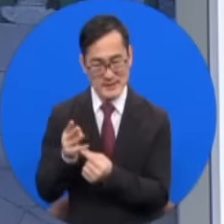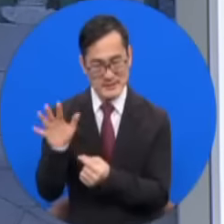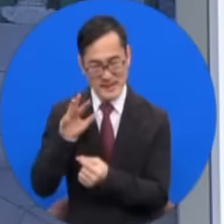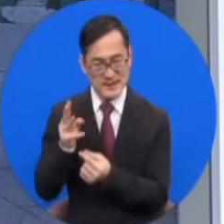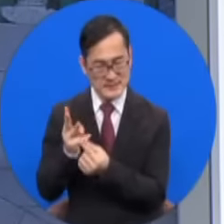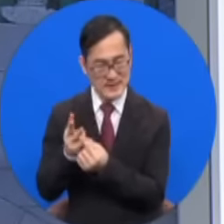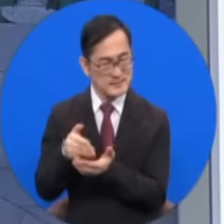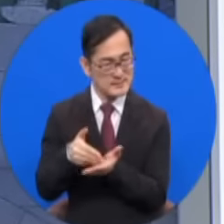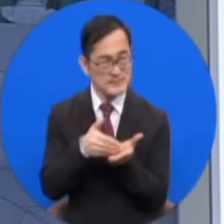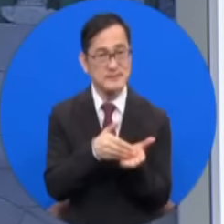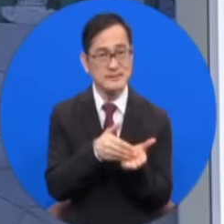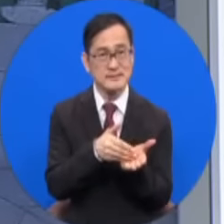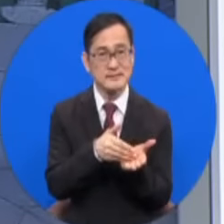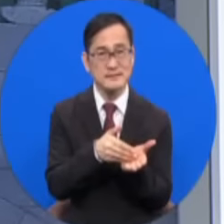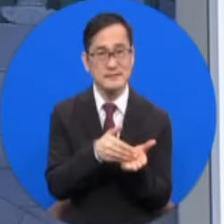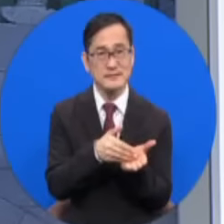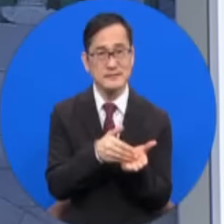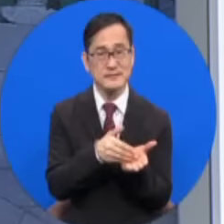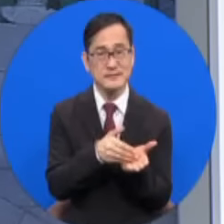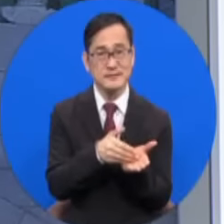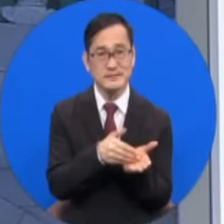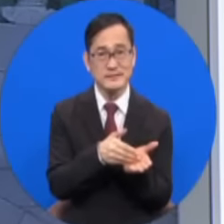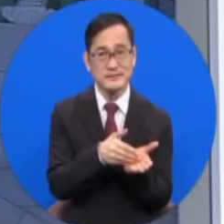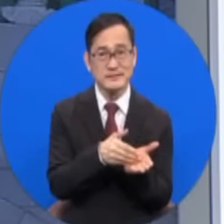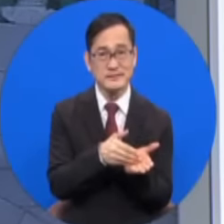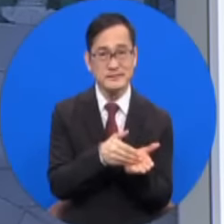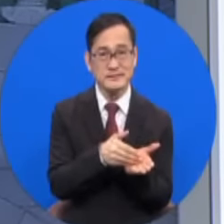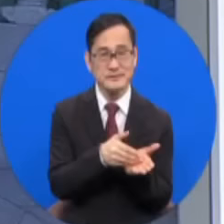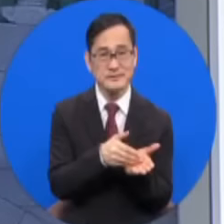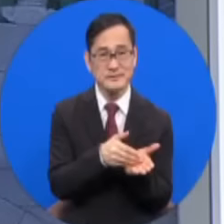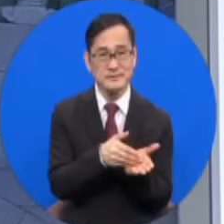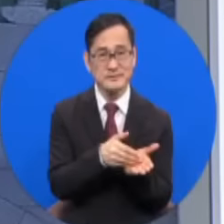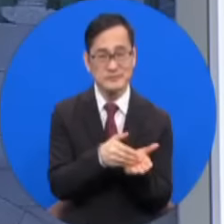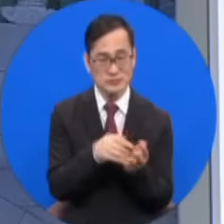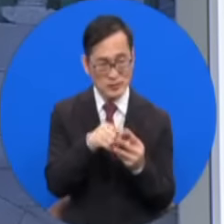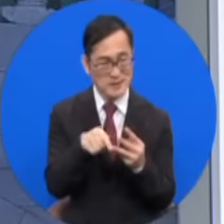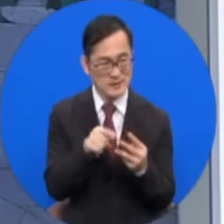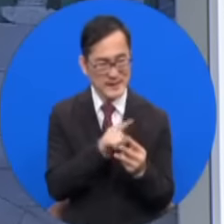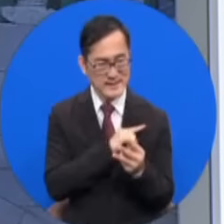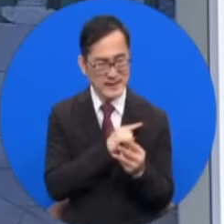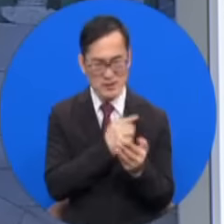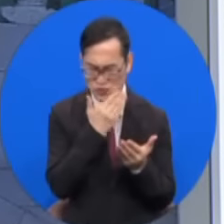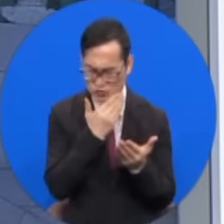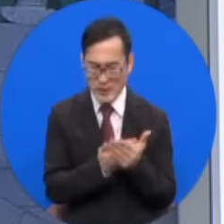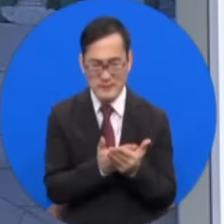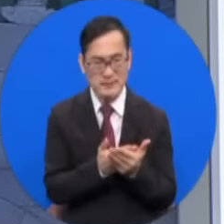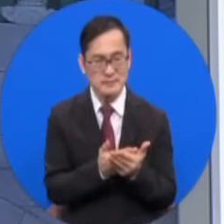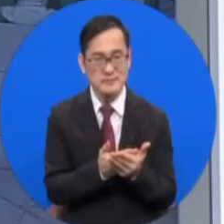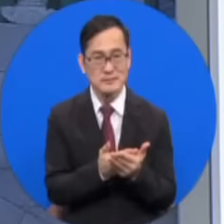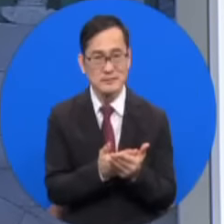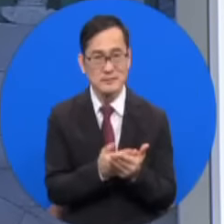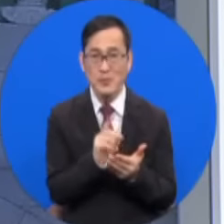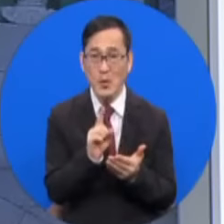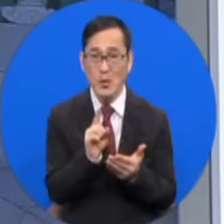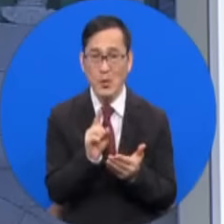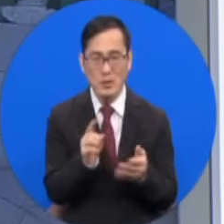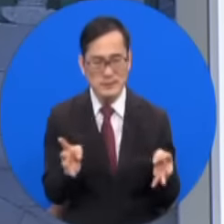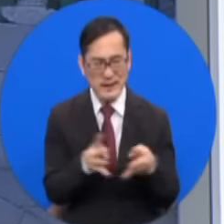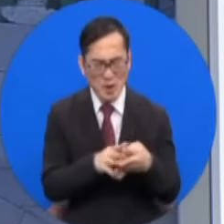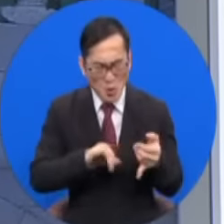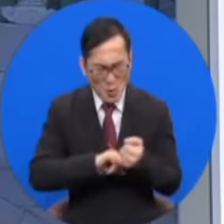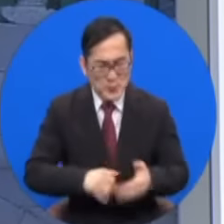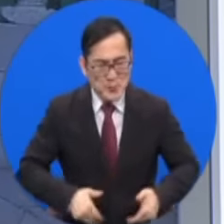면담에서 가장 타결이 돼야 하는 것은 무엇일까 오늘 그